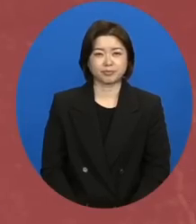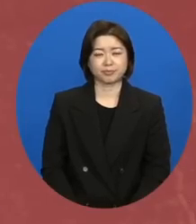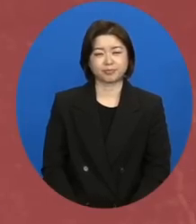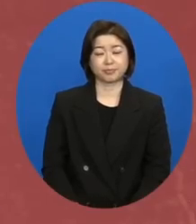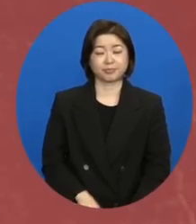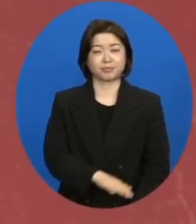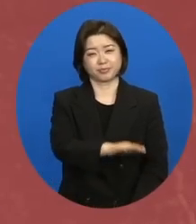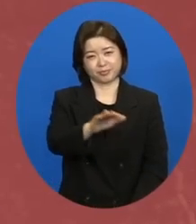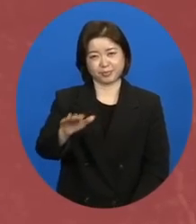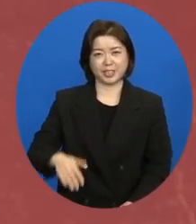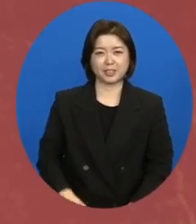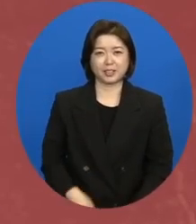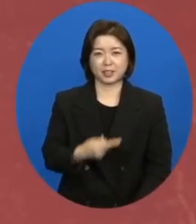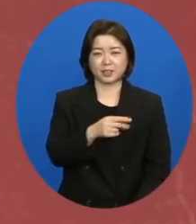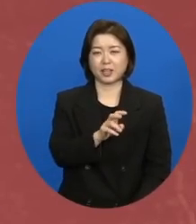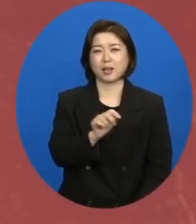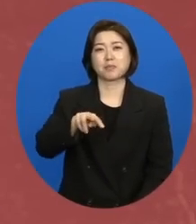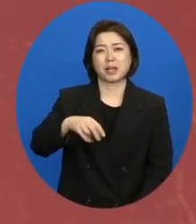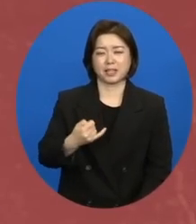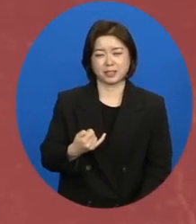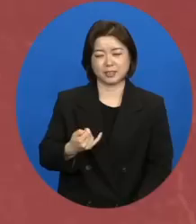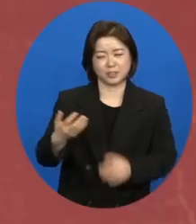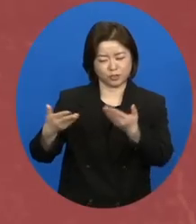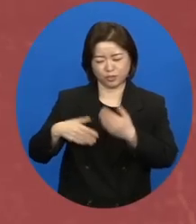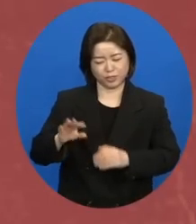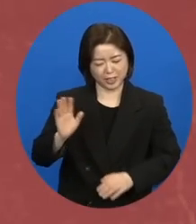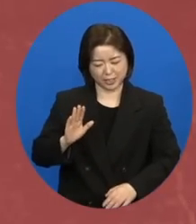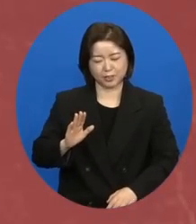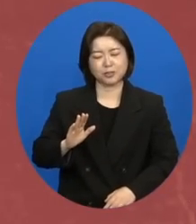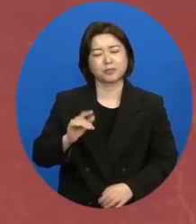여러분 다마스 안 받아도 합시다 기도.